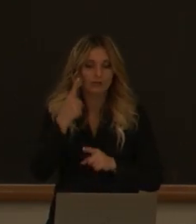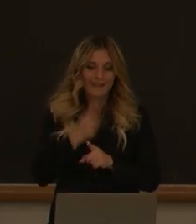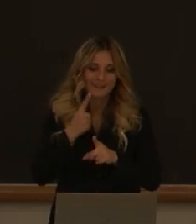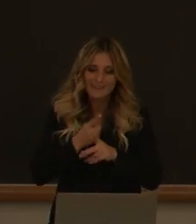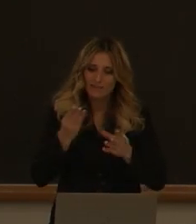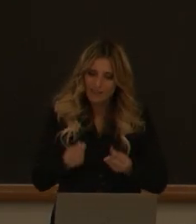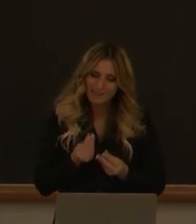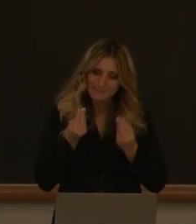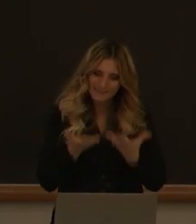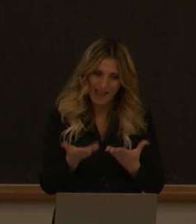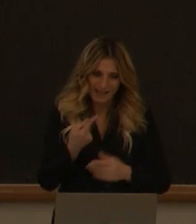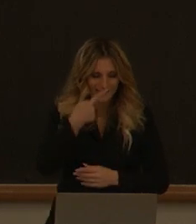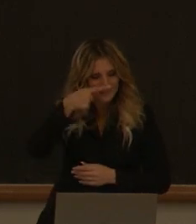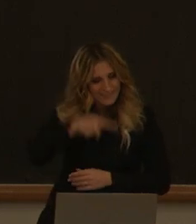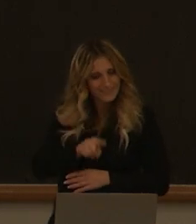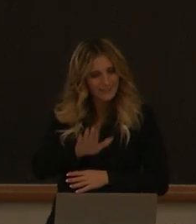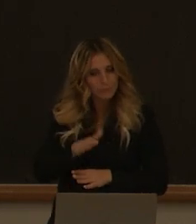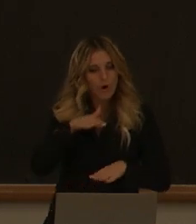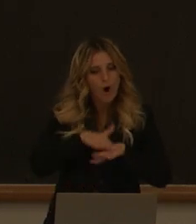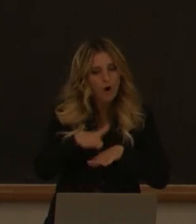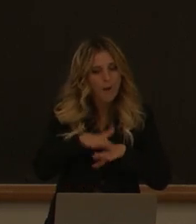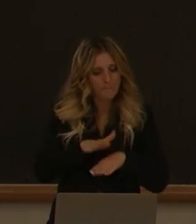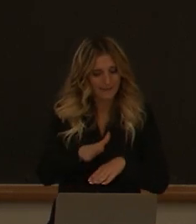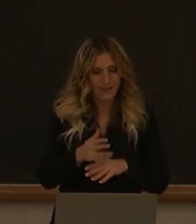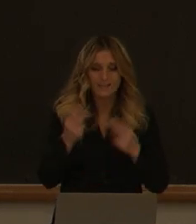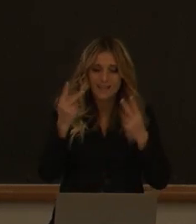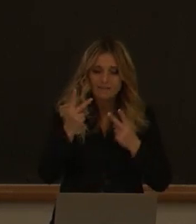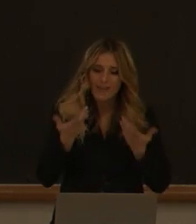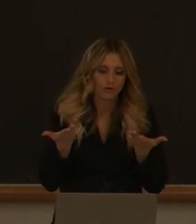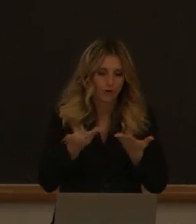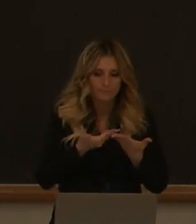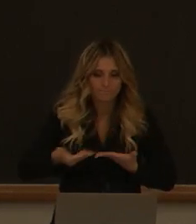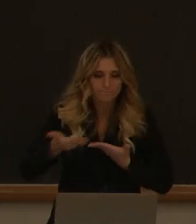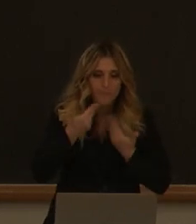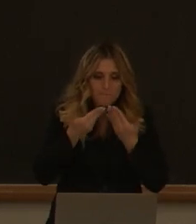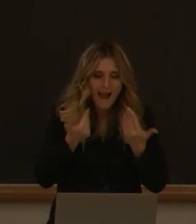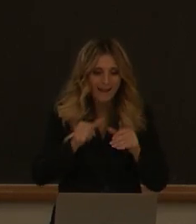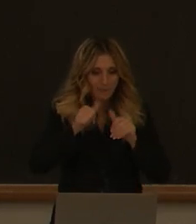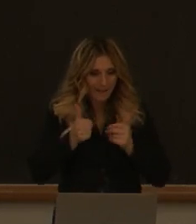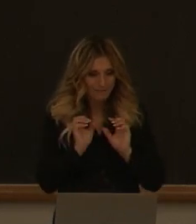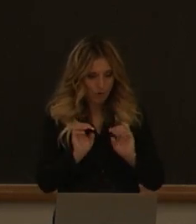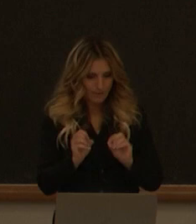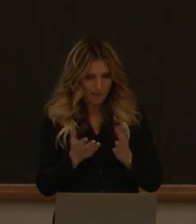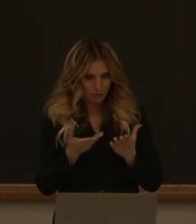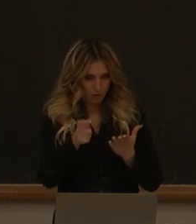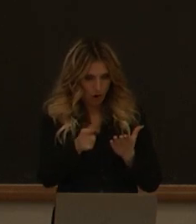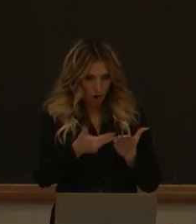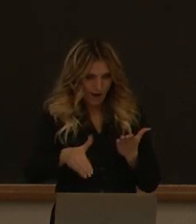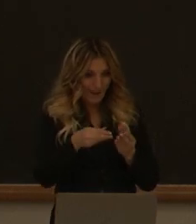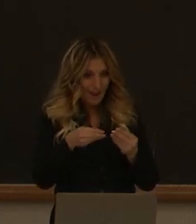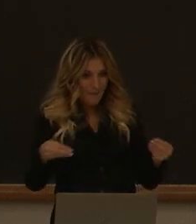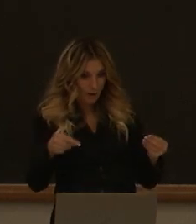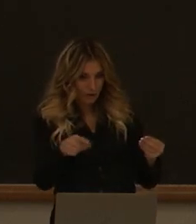dare, diciamo, questo tipo di competenze effettivamente alle persone che si sono formate per l'appunto in